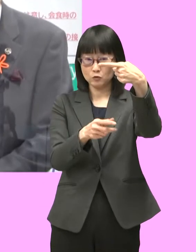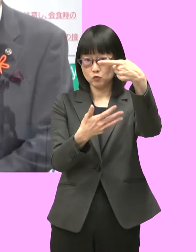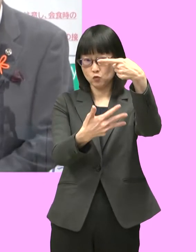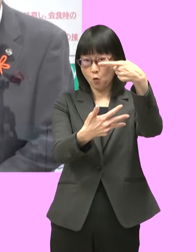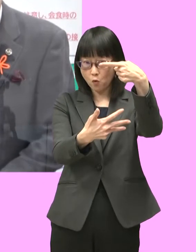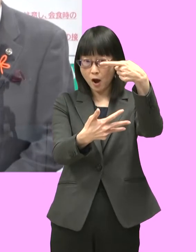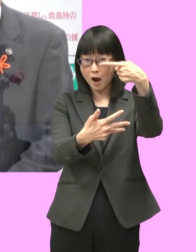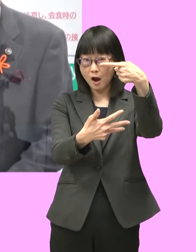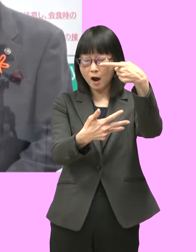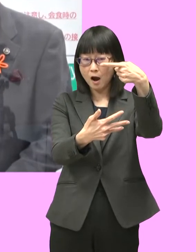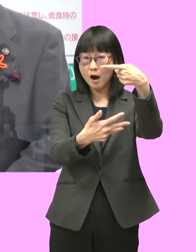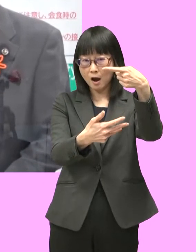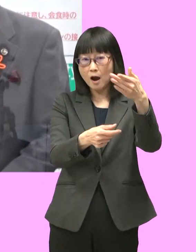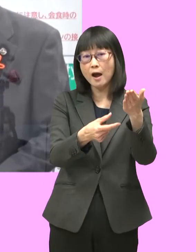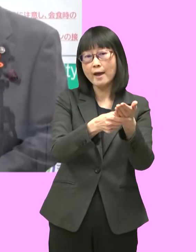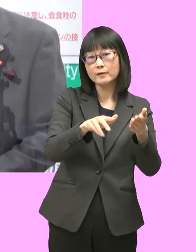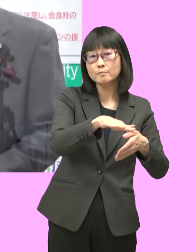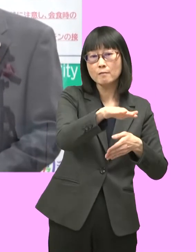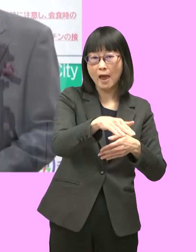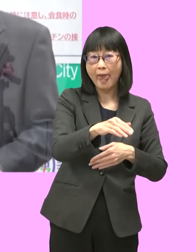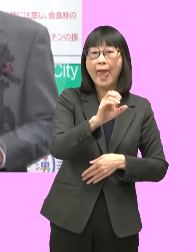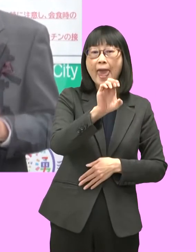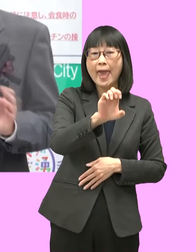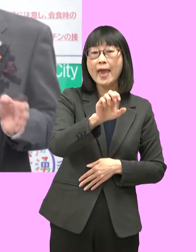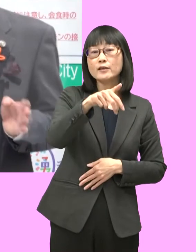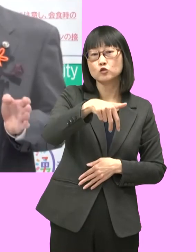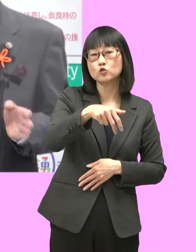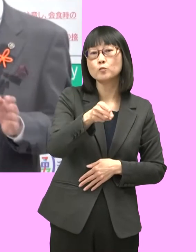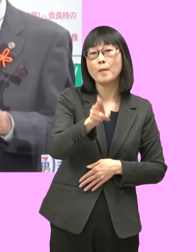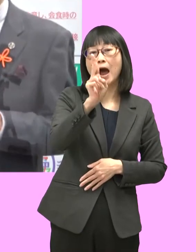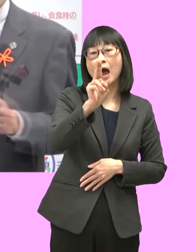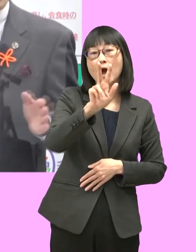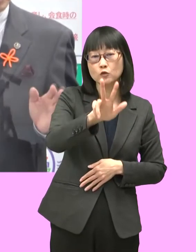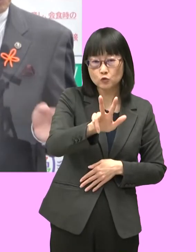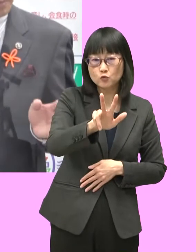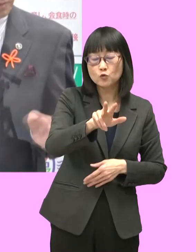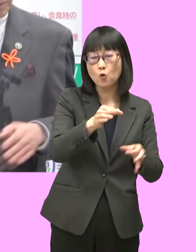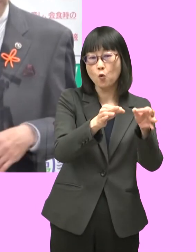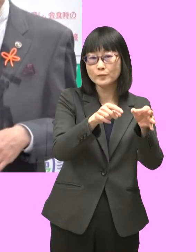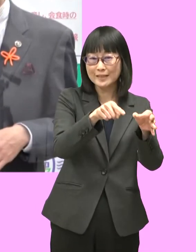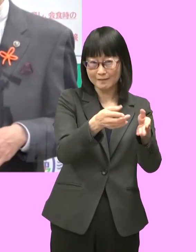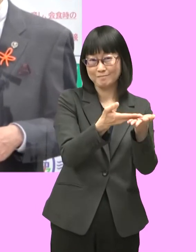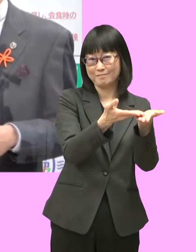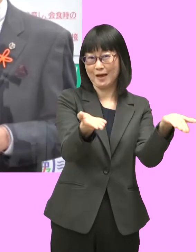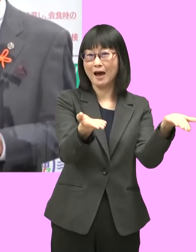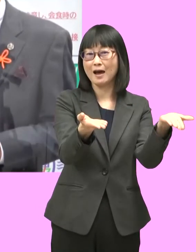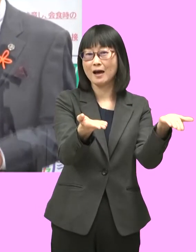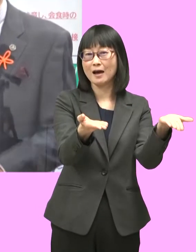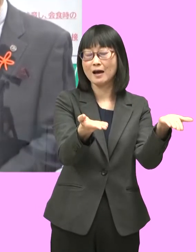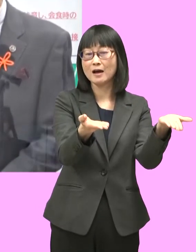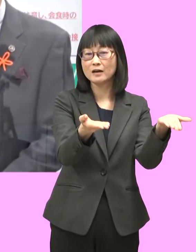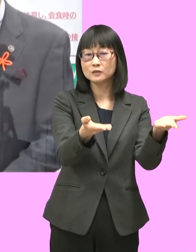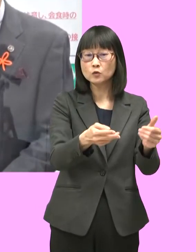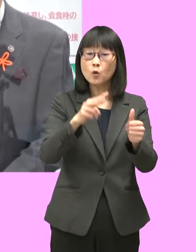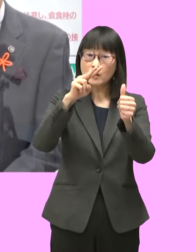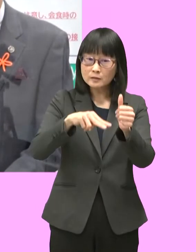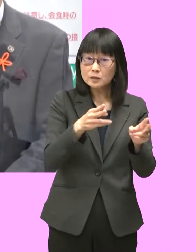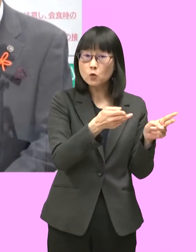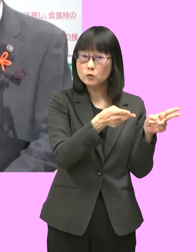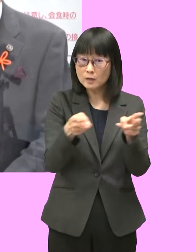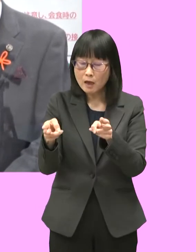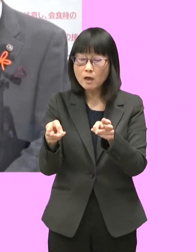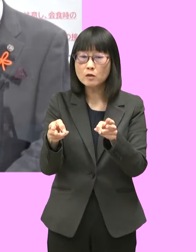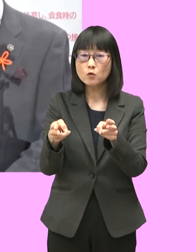会を、実施する予定であります。でこの認証制度は年中やっておりますので、いつでもまた